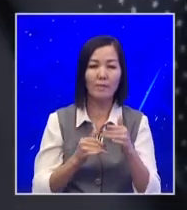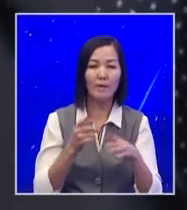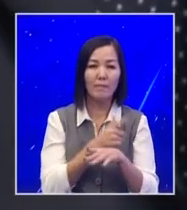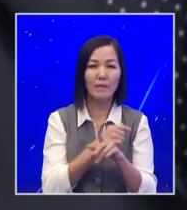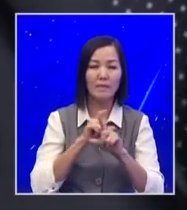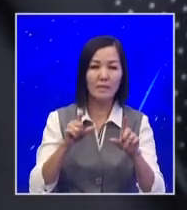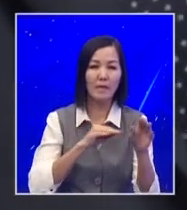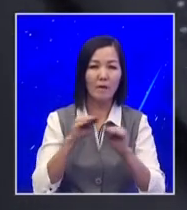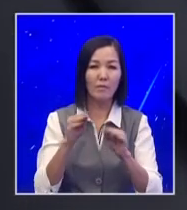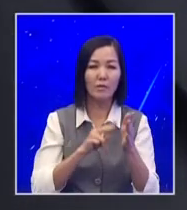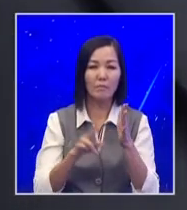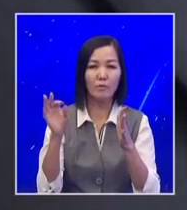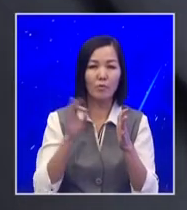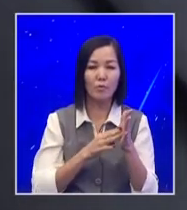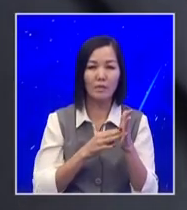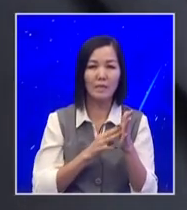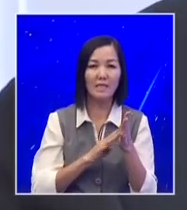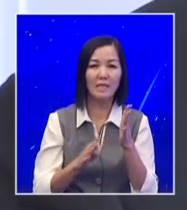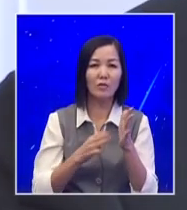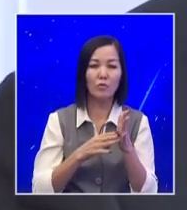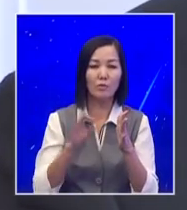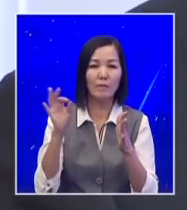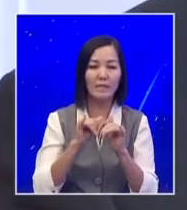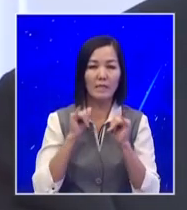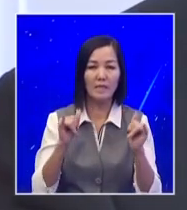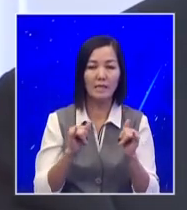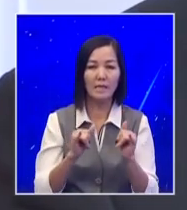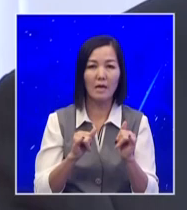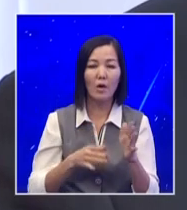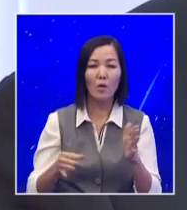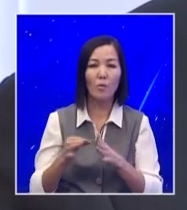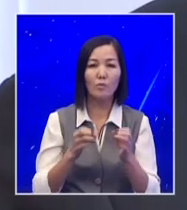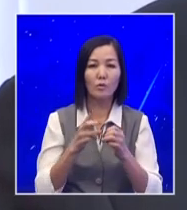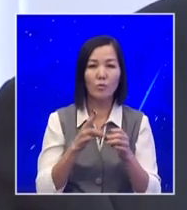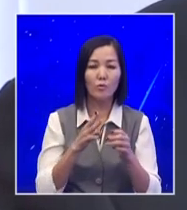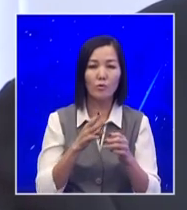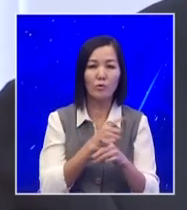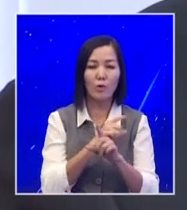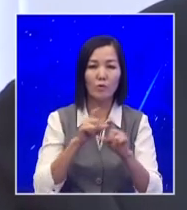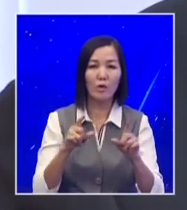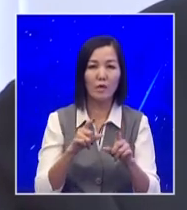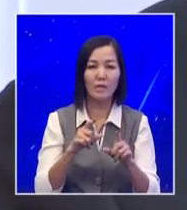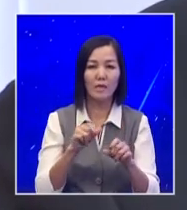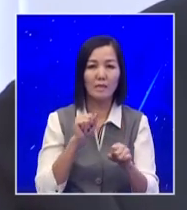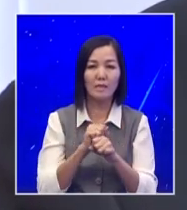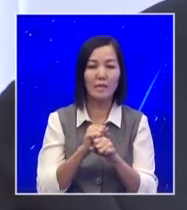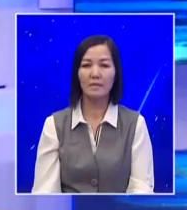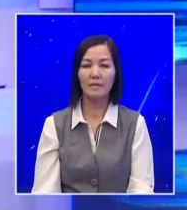қамтамасыз ету 79%-дан 89%-ға артты. Айта кетейін, облыстың 13 ауруханасына оттегі станциялар